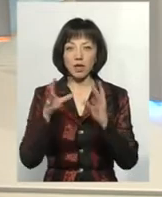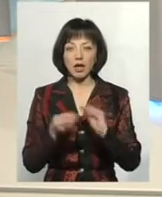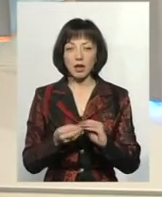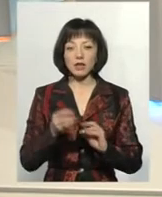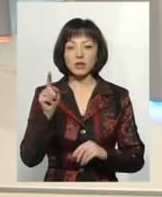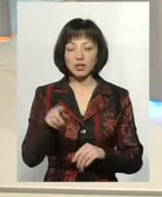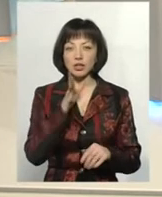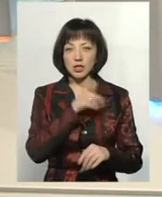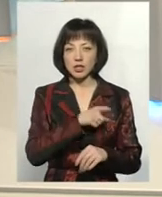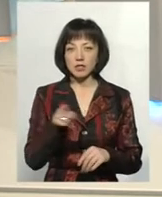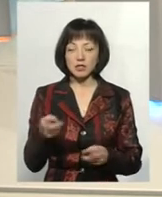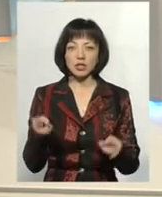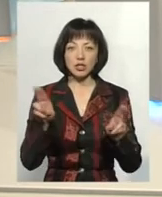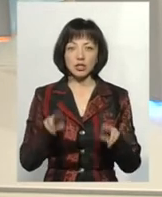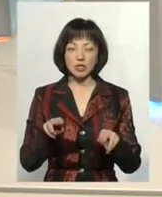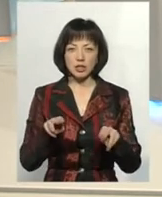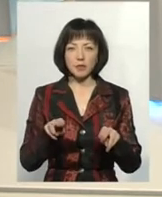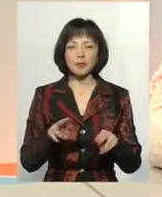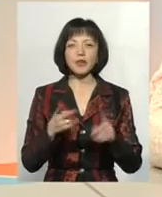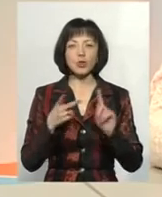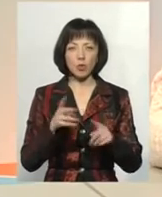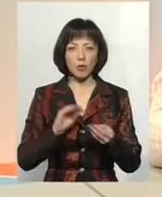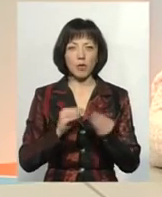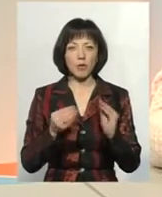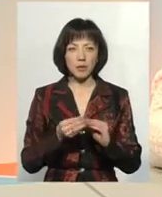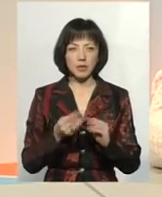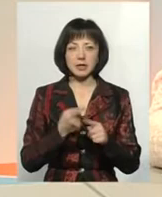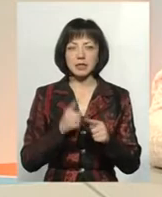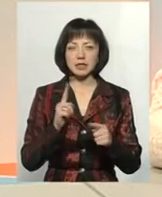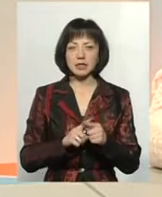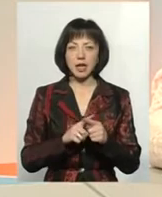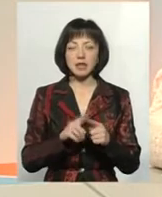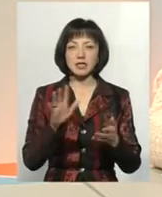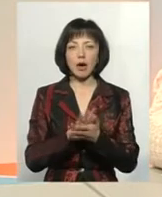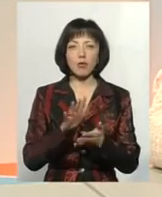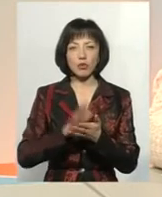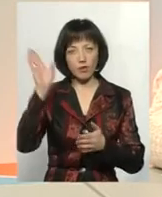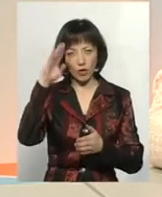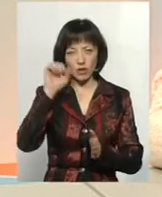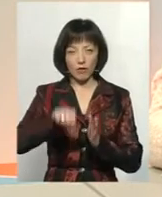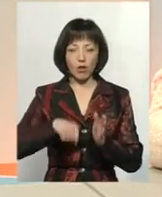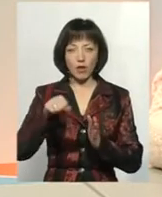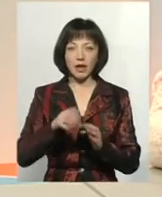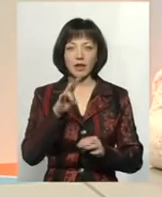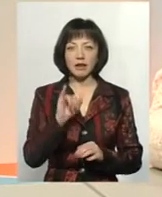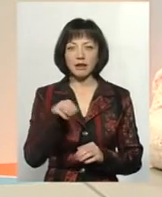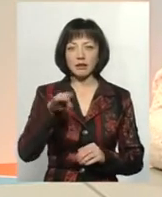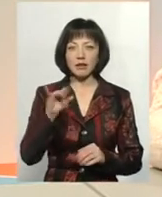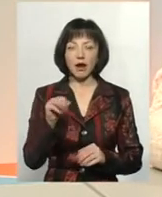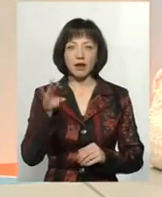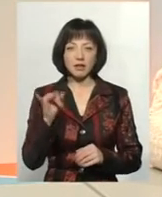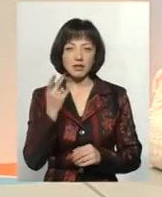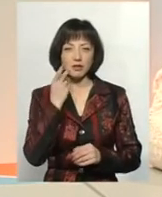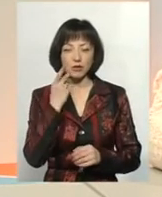ще сіл, які в нас залишились незаключені. Друга проблема в зв'язку з тим – це нітратне забруднення води в колодязях. Нітрати в нас завжди були в